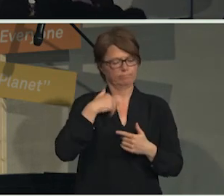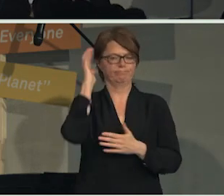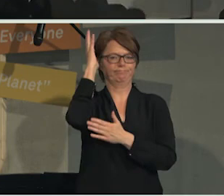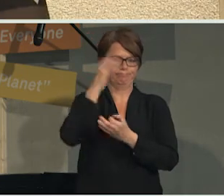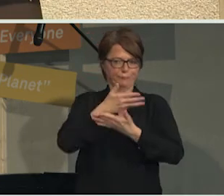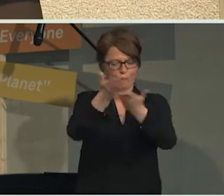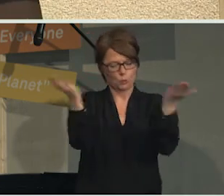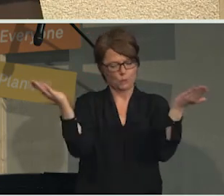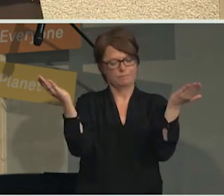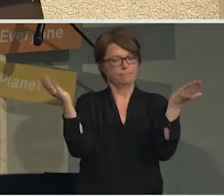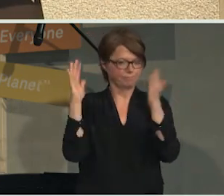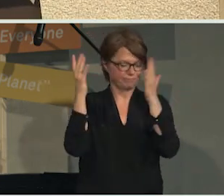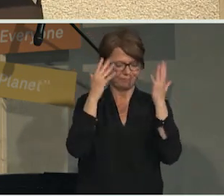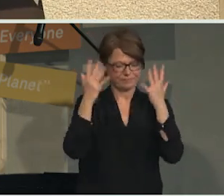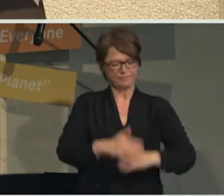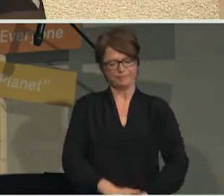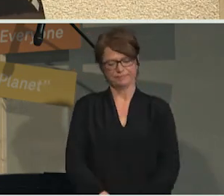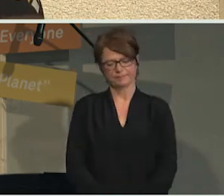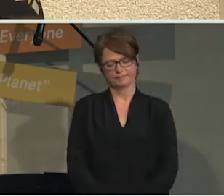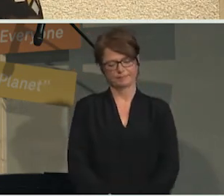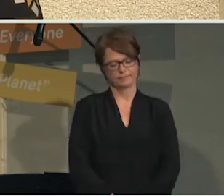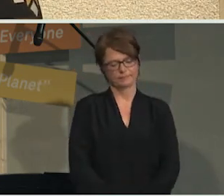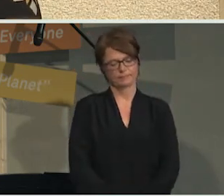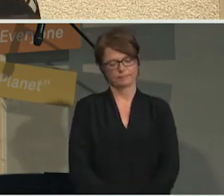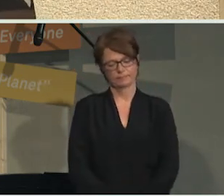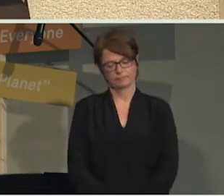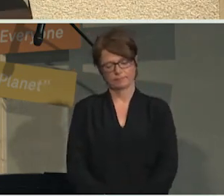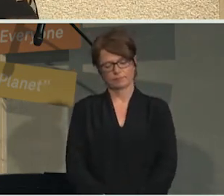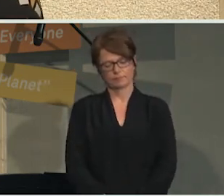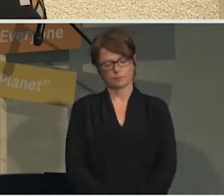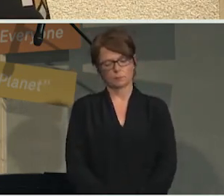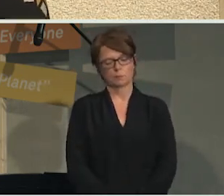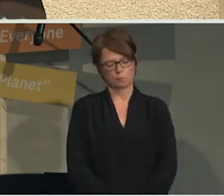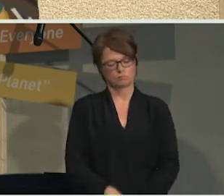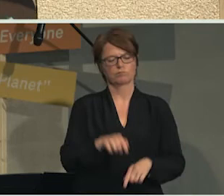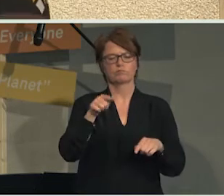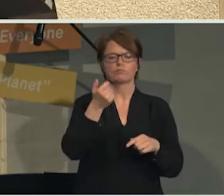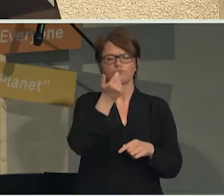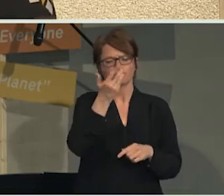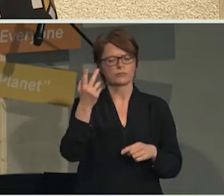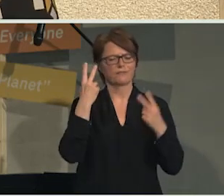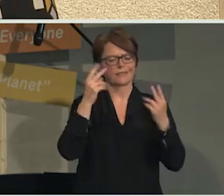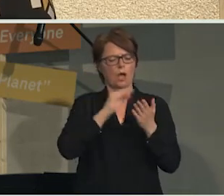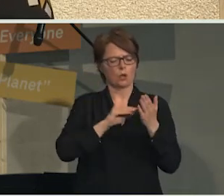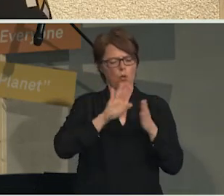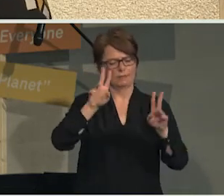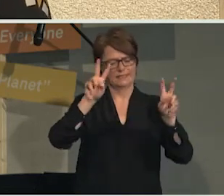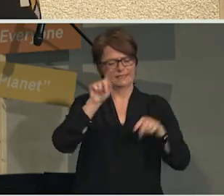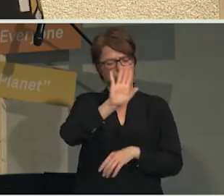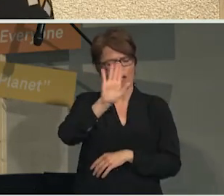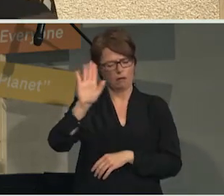Zitate einer wichtigen Autorin, die auch meine Tochter Rosa Langhoff, 20 Jahre alt, auch ich möchte als Mutter